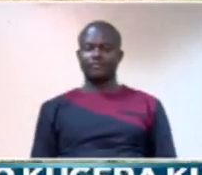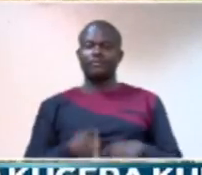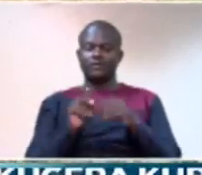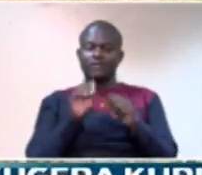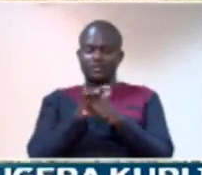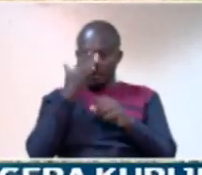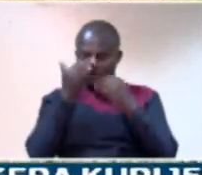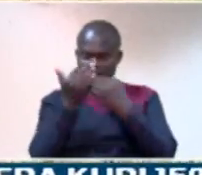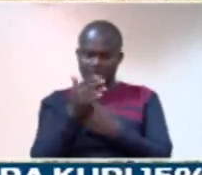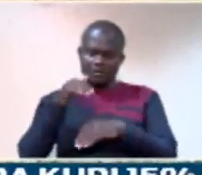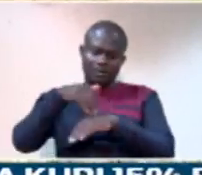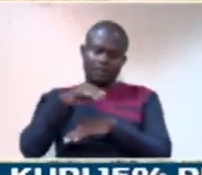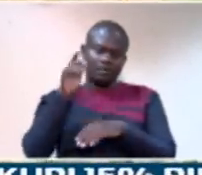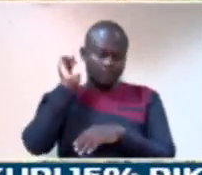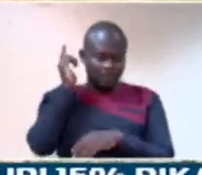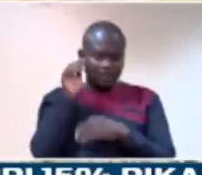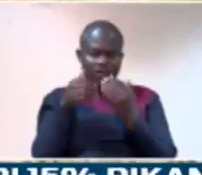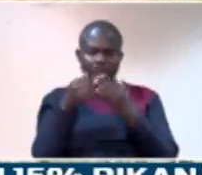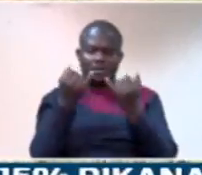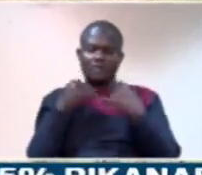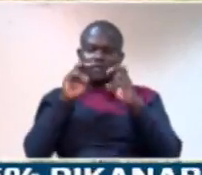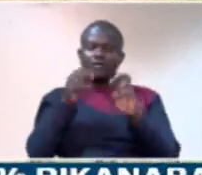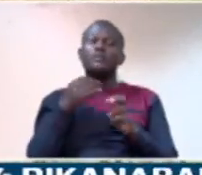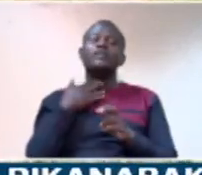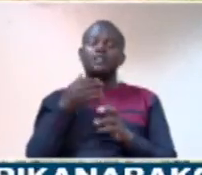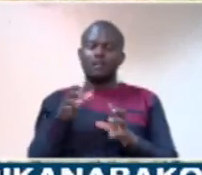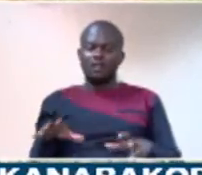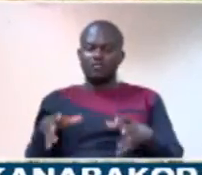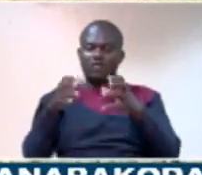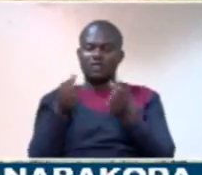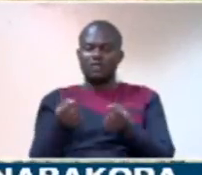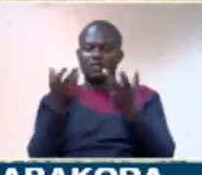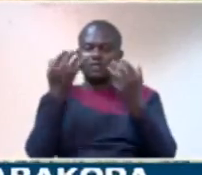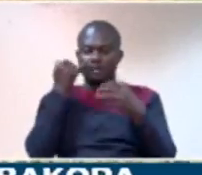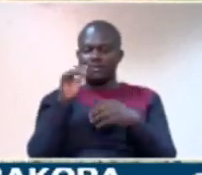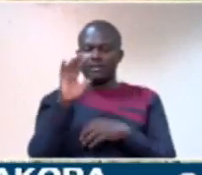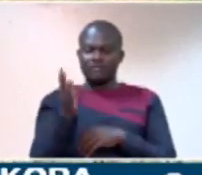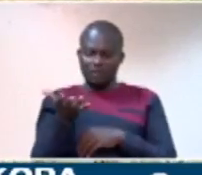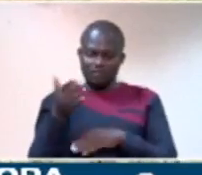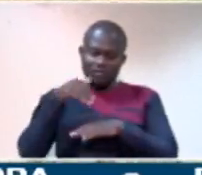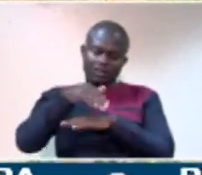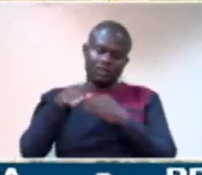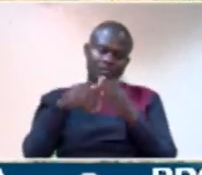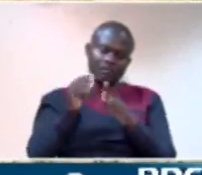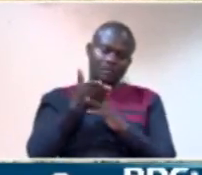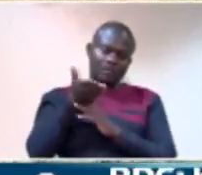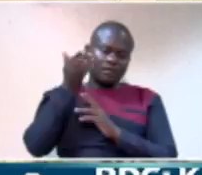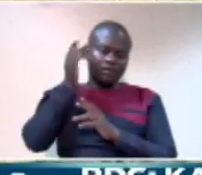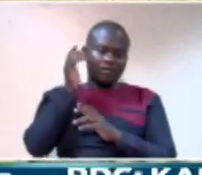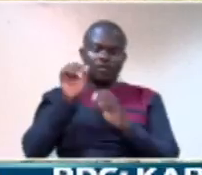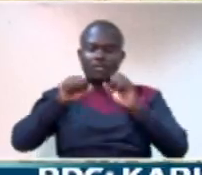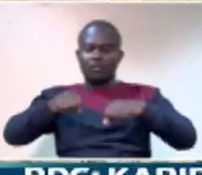turazinduka tukoherezanya ku matelefoni, barambye ati ndashaka imifuka iyi n'iyi, yaba ari 5 nkayohereza kuri telefoni, nkayohereza kuri